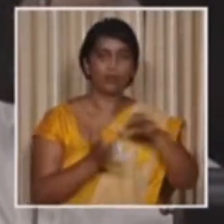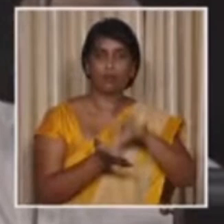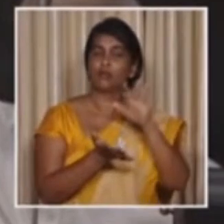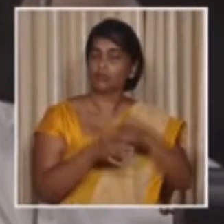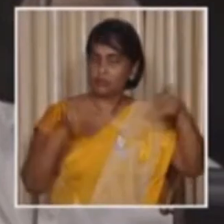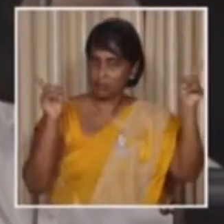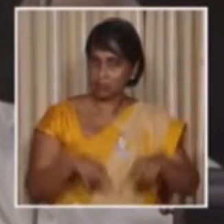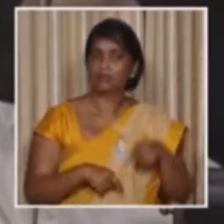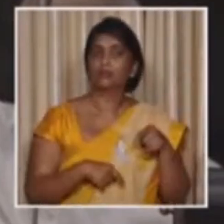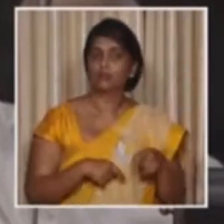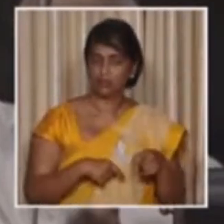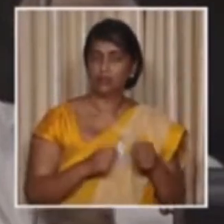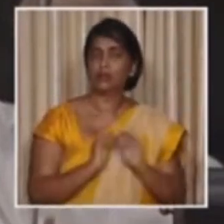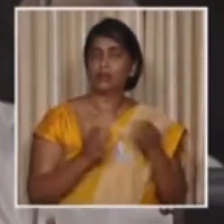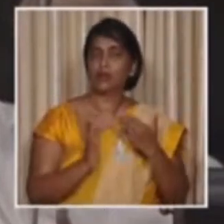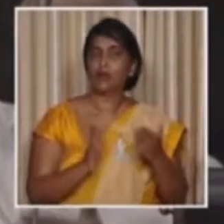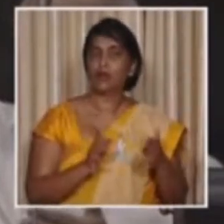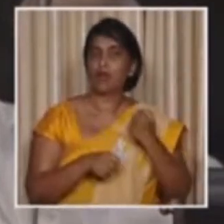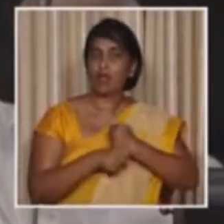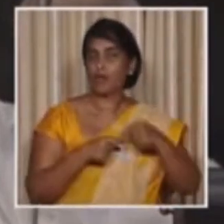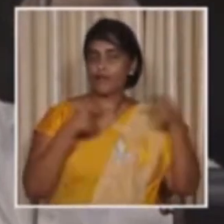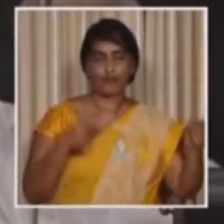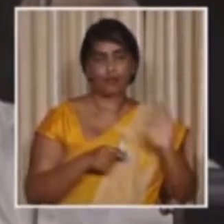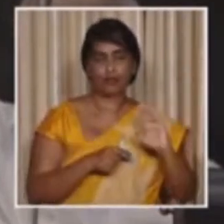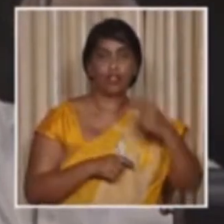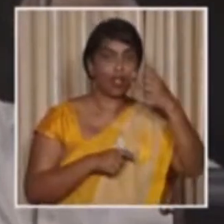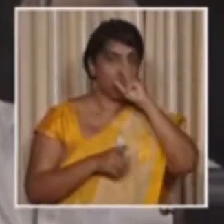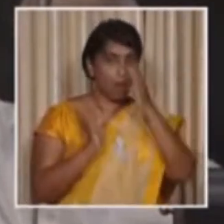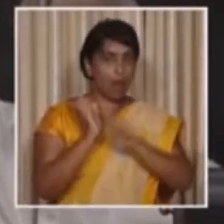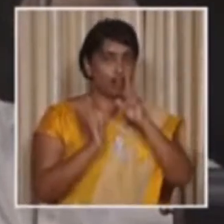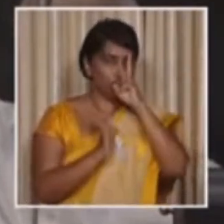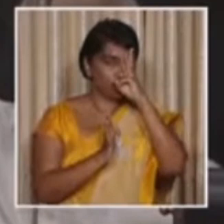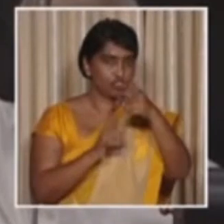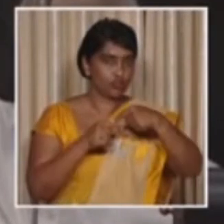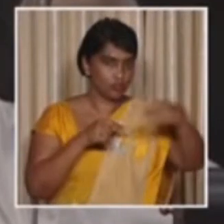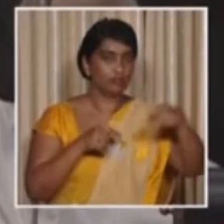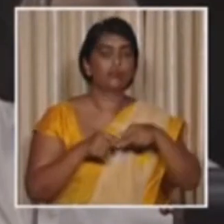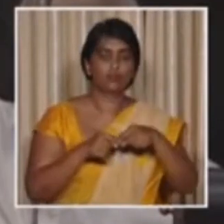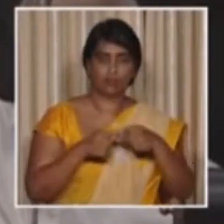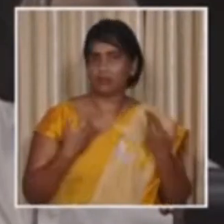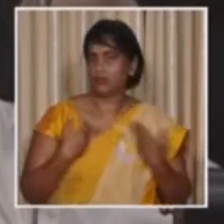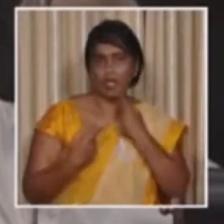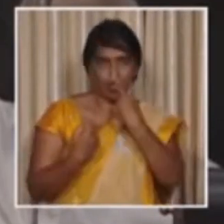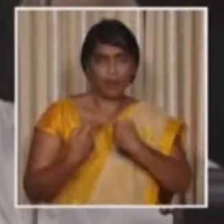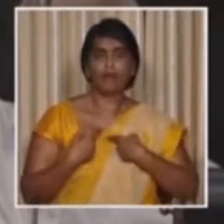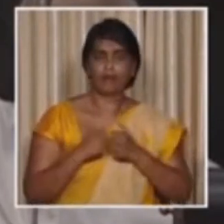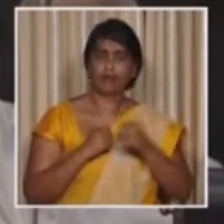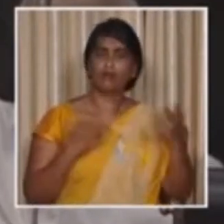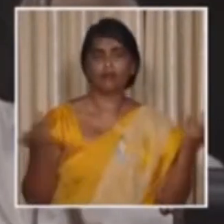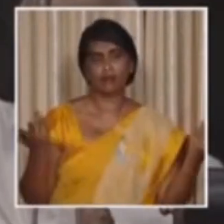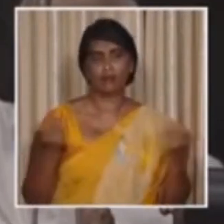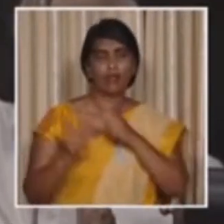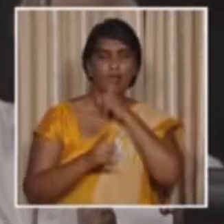අරගෙන මේවා කරන්න. ආණ්ඩුවේකට විරුද්ධ වෙන්නේ 3 සතියේ ඉදිරිපත් කරන්න. අන්න ඒකයි ඉතින් මගෙන් ඇහුවා නම් කරනවා. මේ